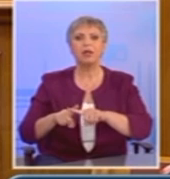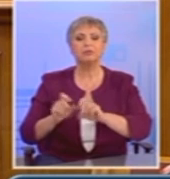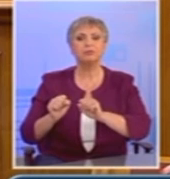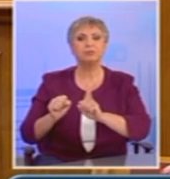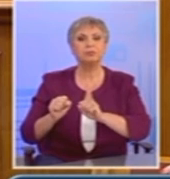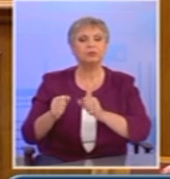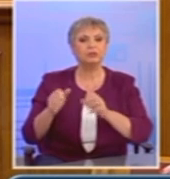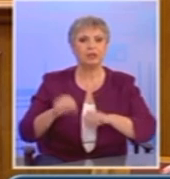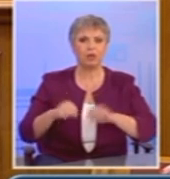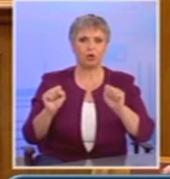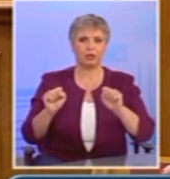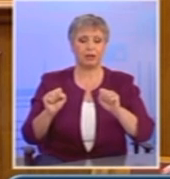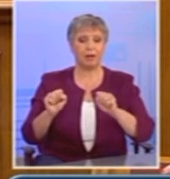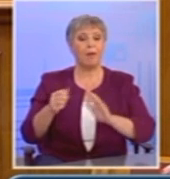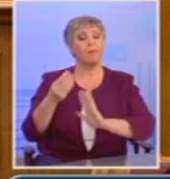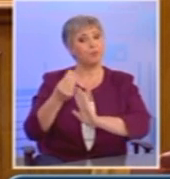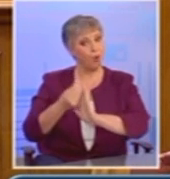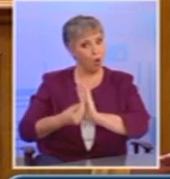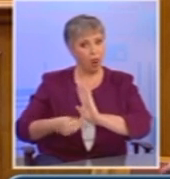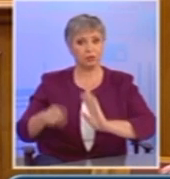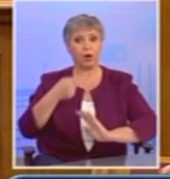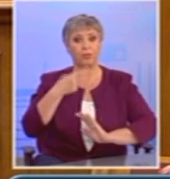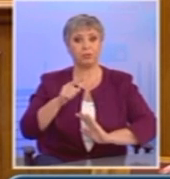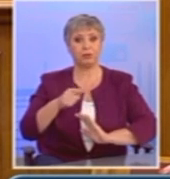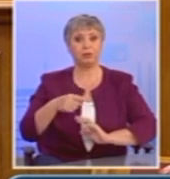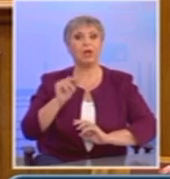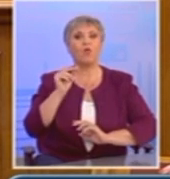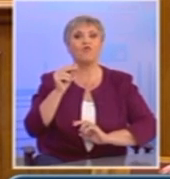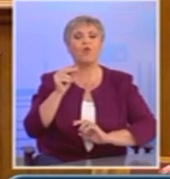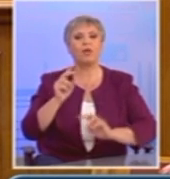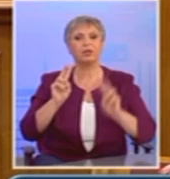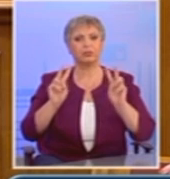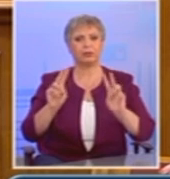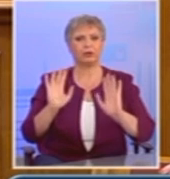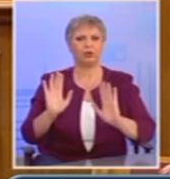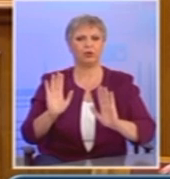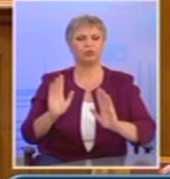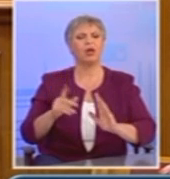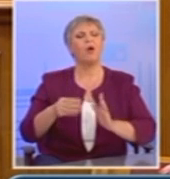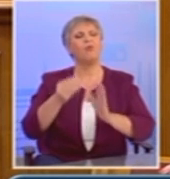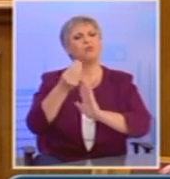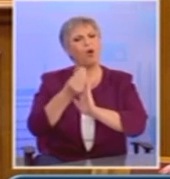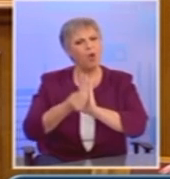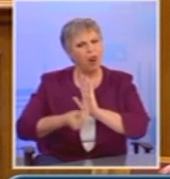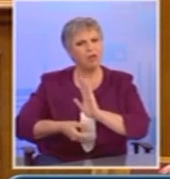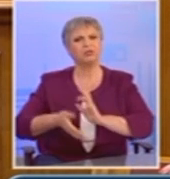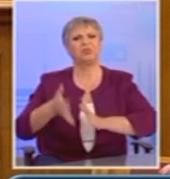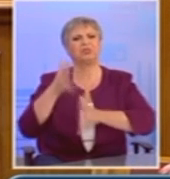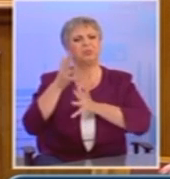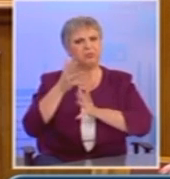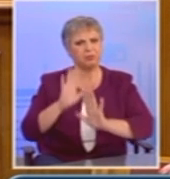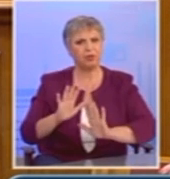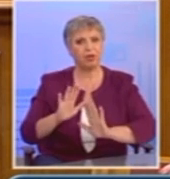Προσέβαλαν και προπυλάκησαν τα στελέχη μας, τους βουλευτές μας. Είμαστε όμως ξανά εδώ,